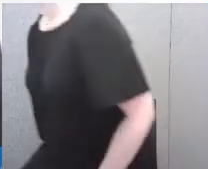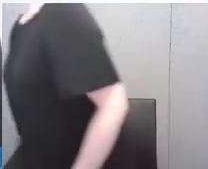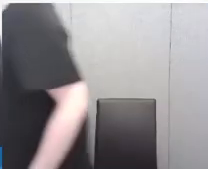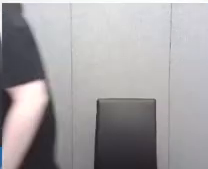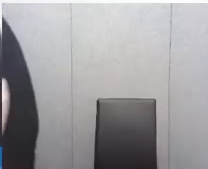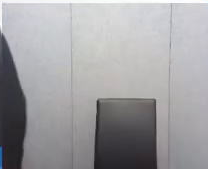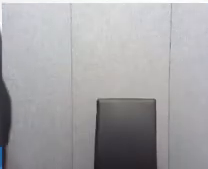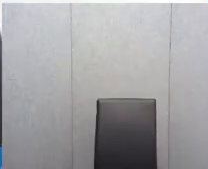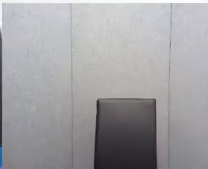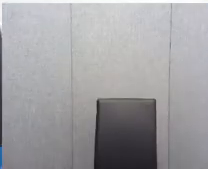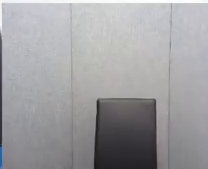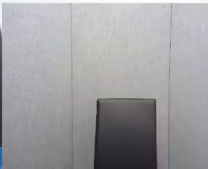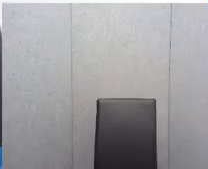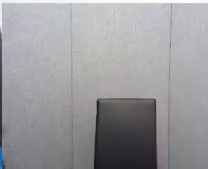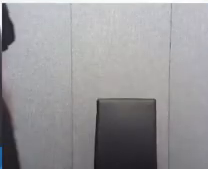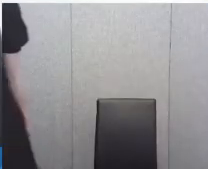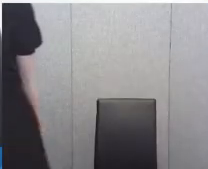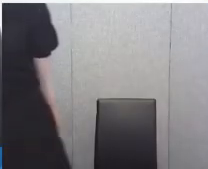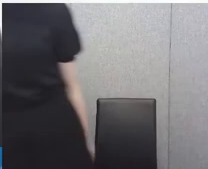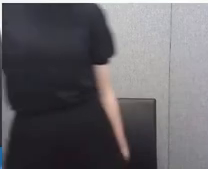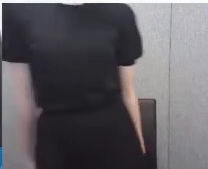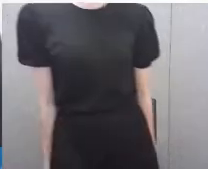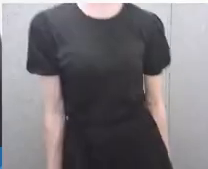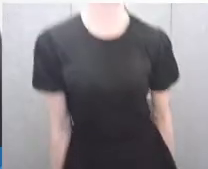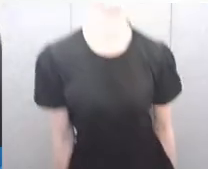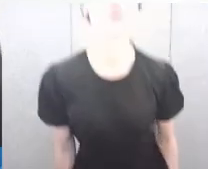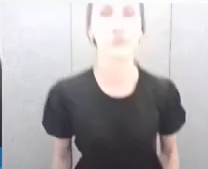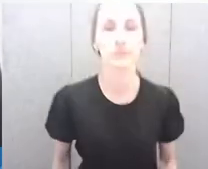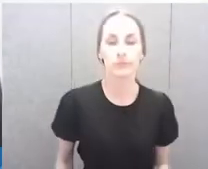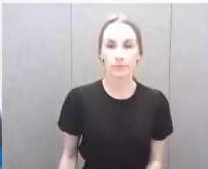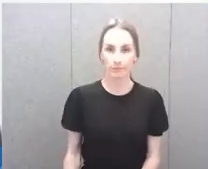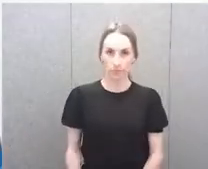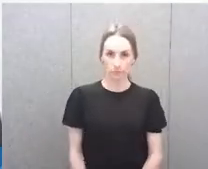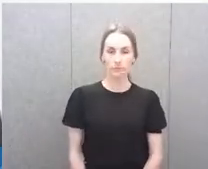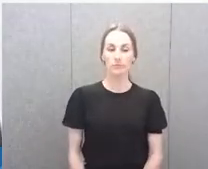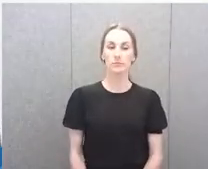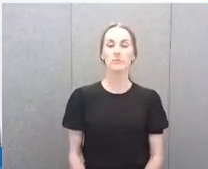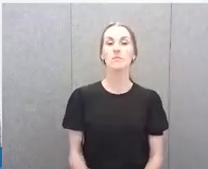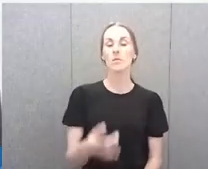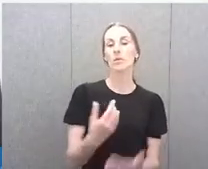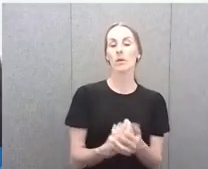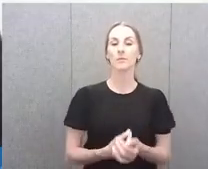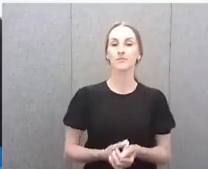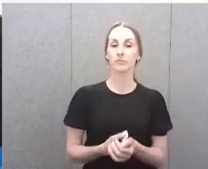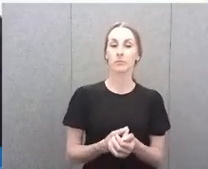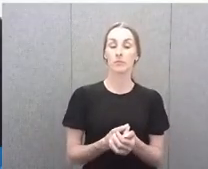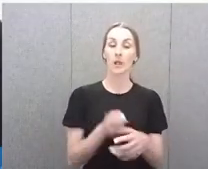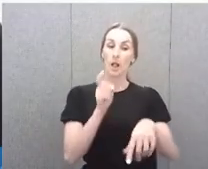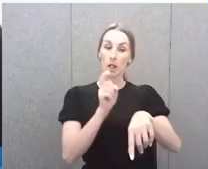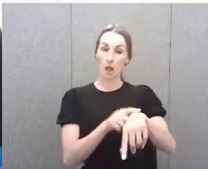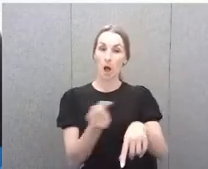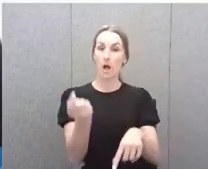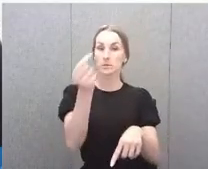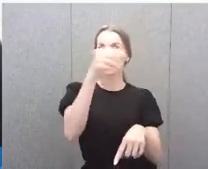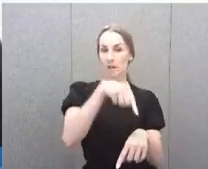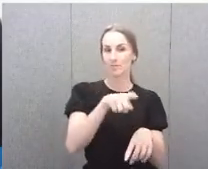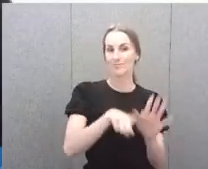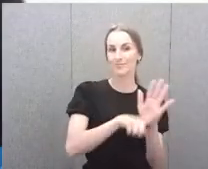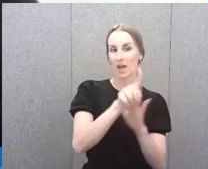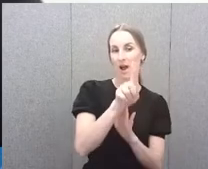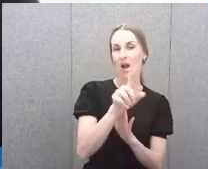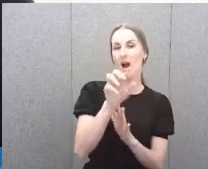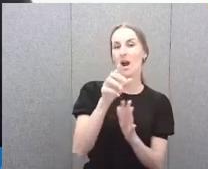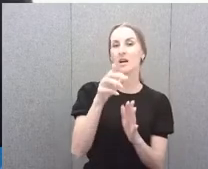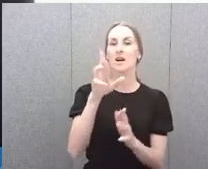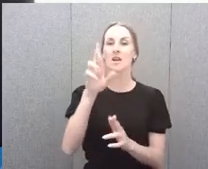квоты, мнение про то, придет ли это время вообще, наступит ли оно. Так,